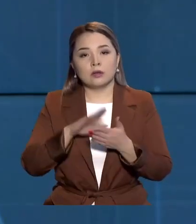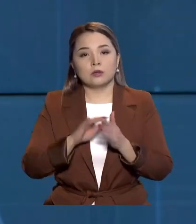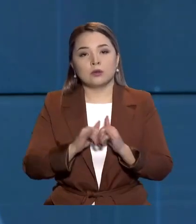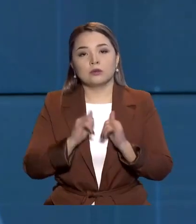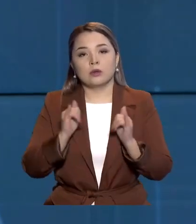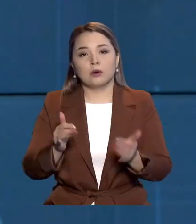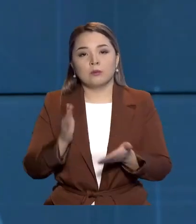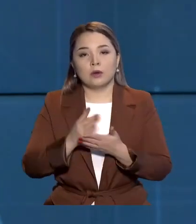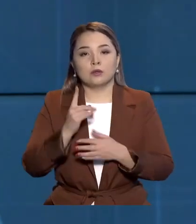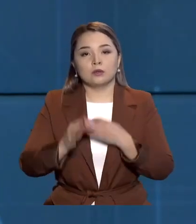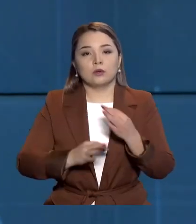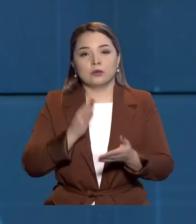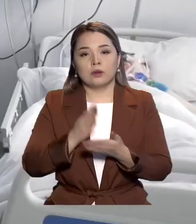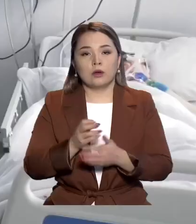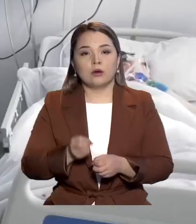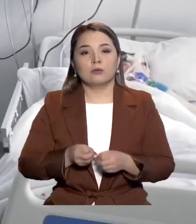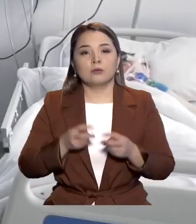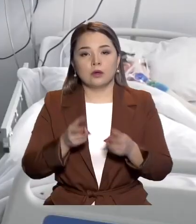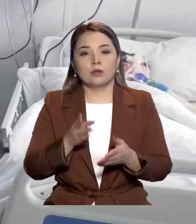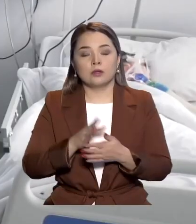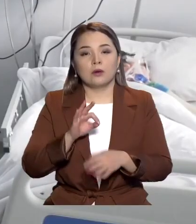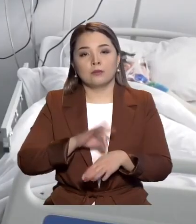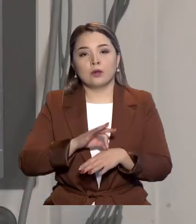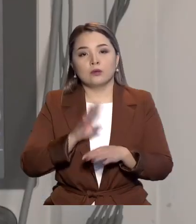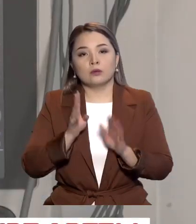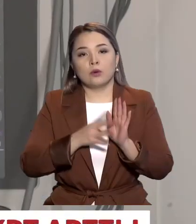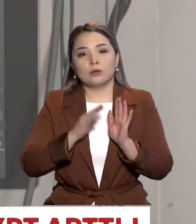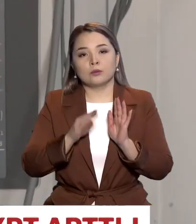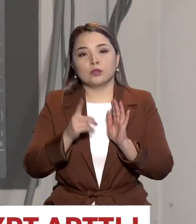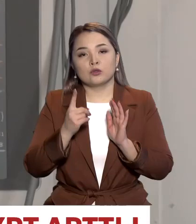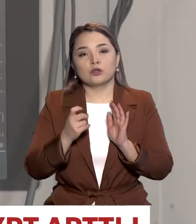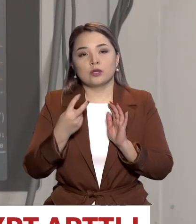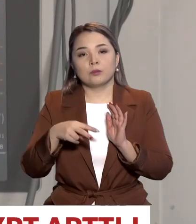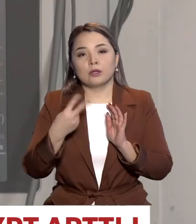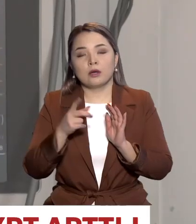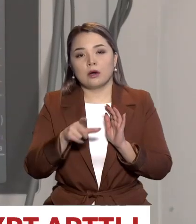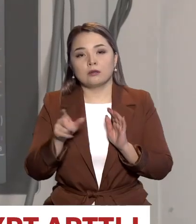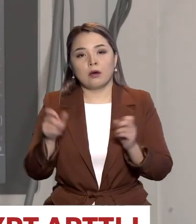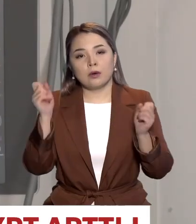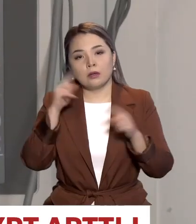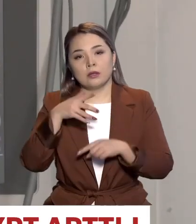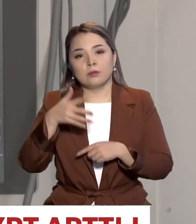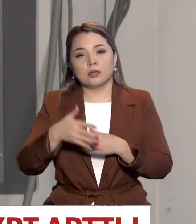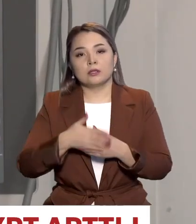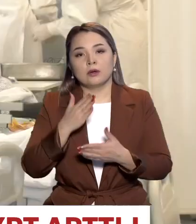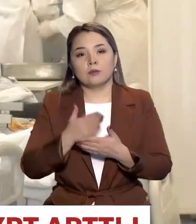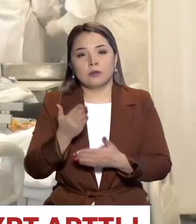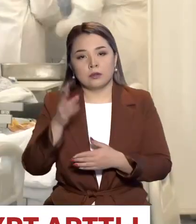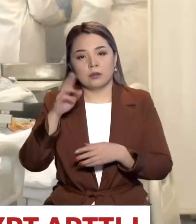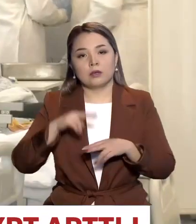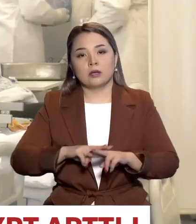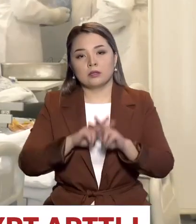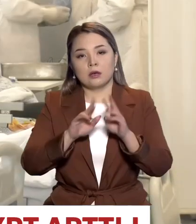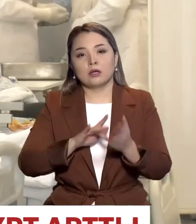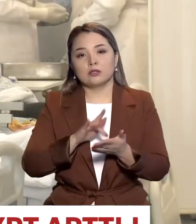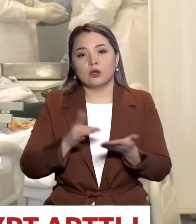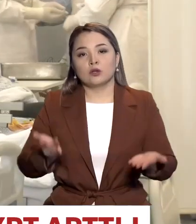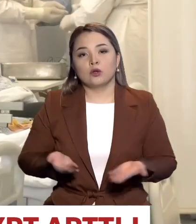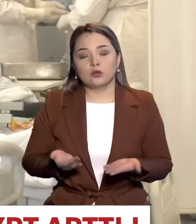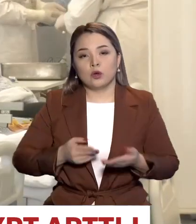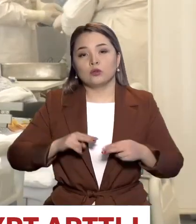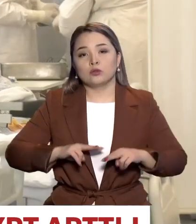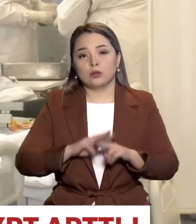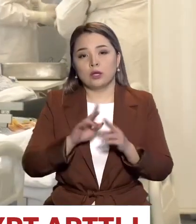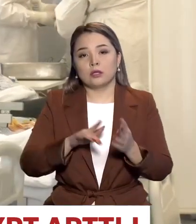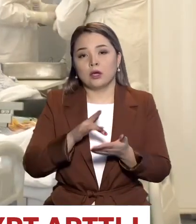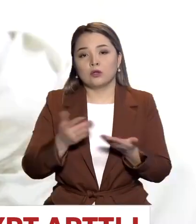артты. Тек соңғы тәулікте қауіпті індет 9122 адамнан анықталды. Олардың ішінде 5000-нан астамы Елордада тұрады. Нұр-Сұлтан қаласы